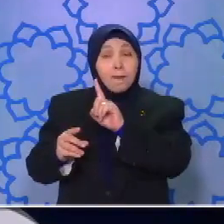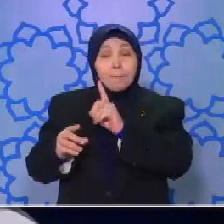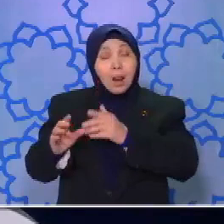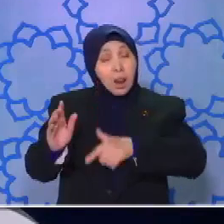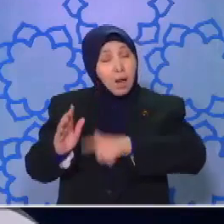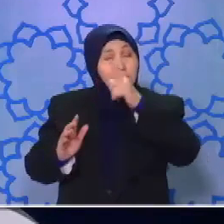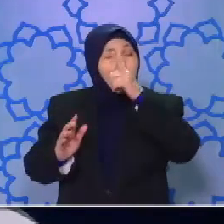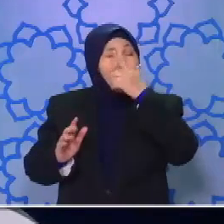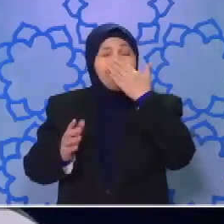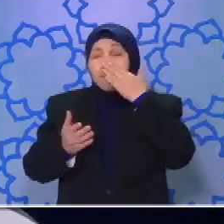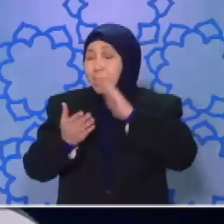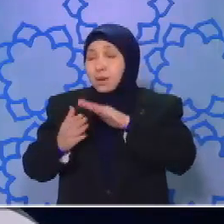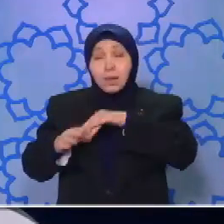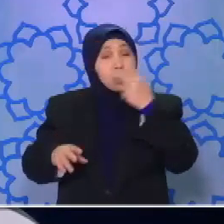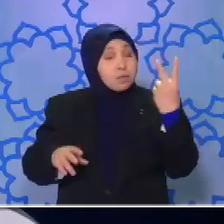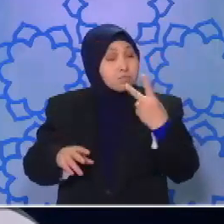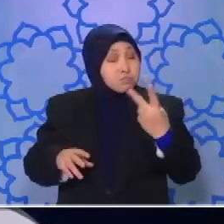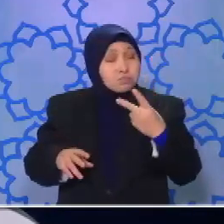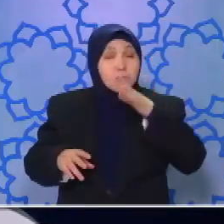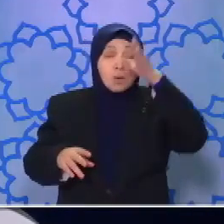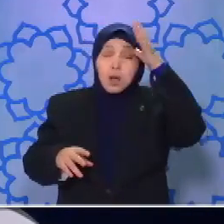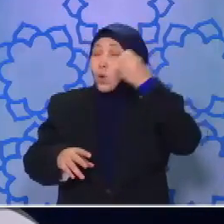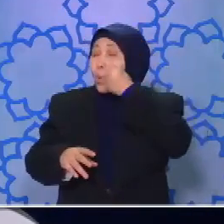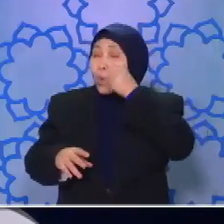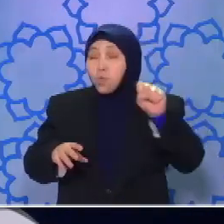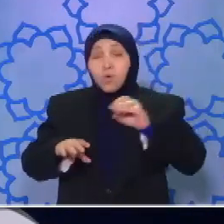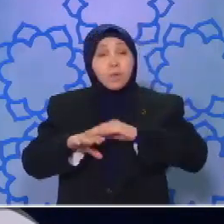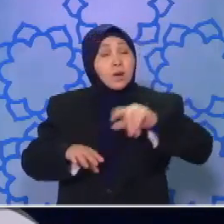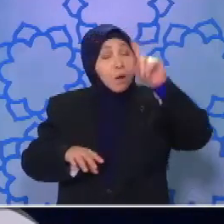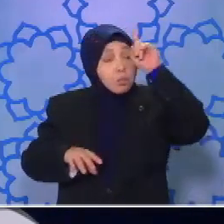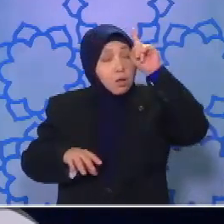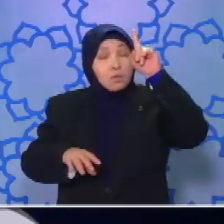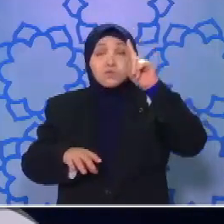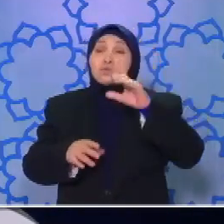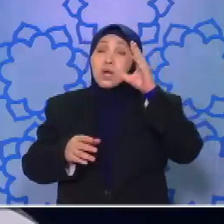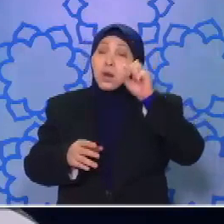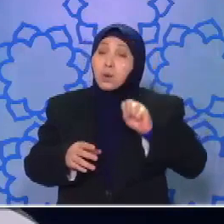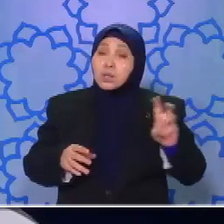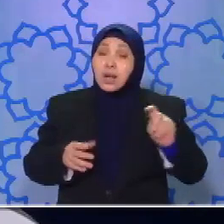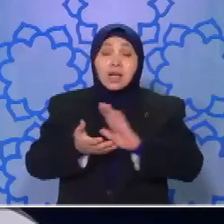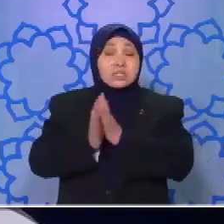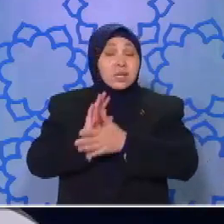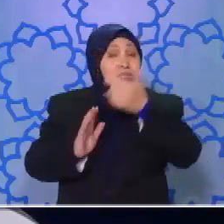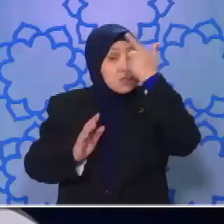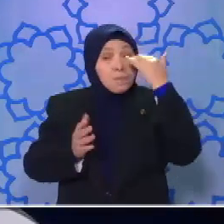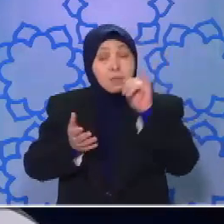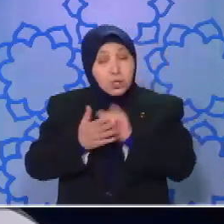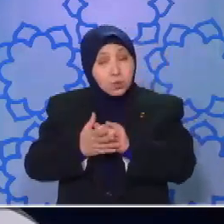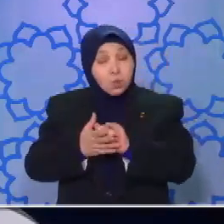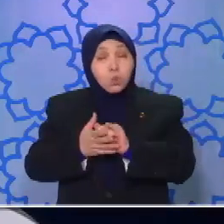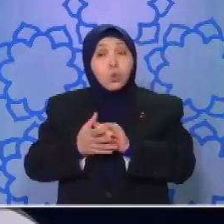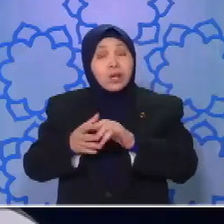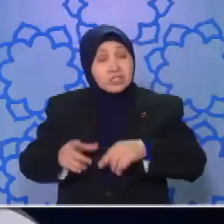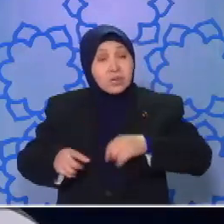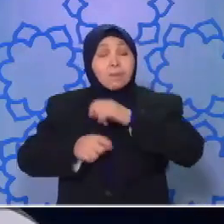melampau, menderhaka kepada Allah dan juga untuk kufur kepada Allah Subhanahu wa taala. Maka dengan sebab itu, itulah